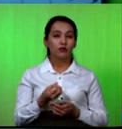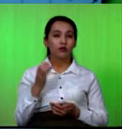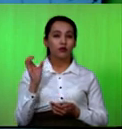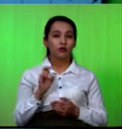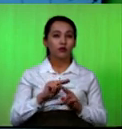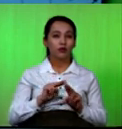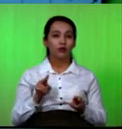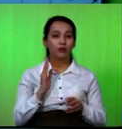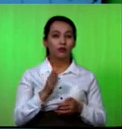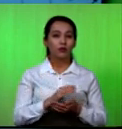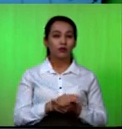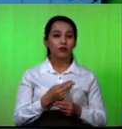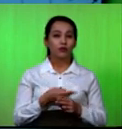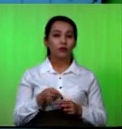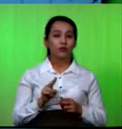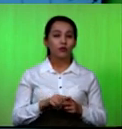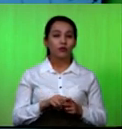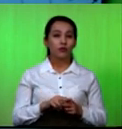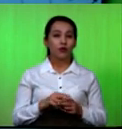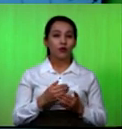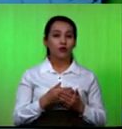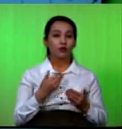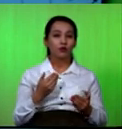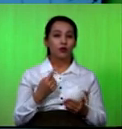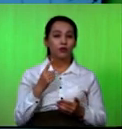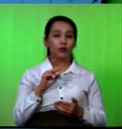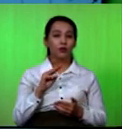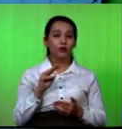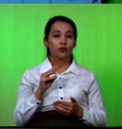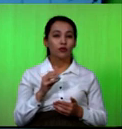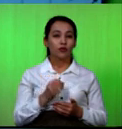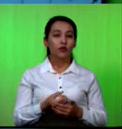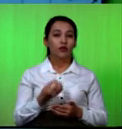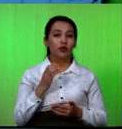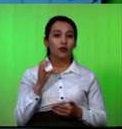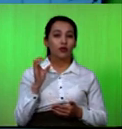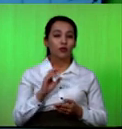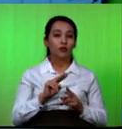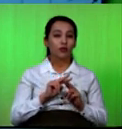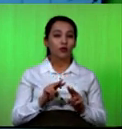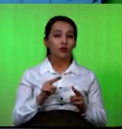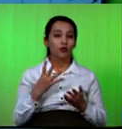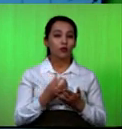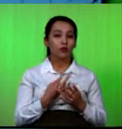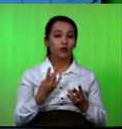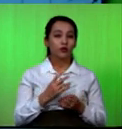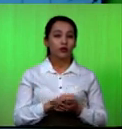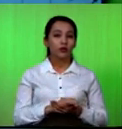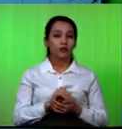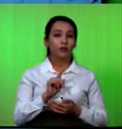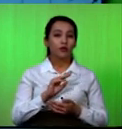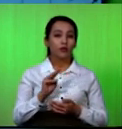sekundga teng bo'ladi? Buni topishda avval biz 1 minutni sekundga aylantirib olamiz. 1